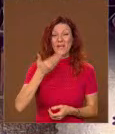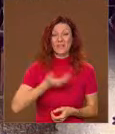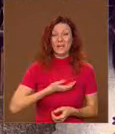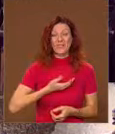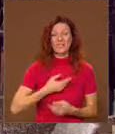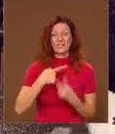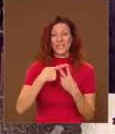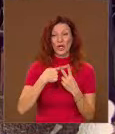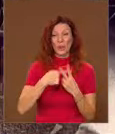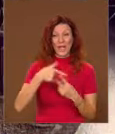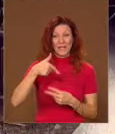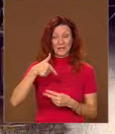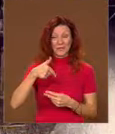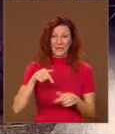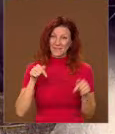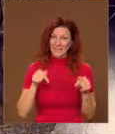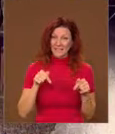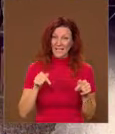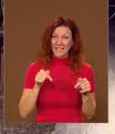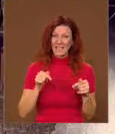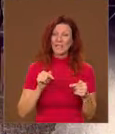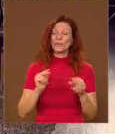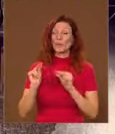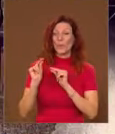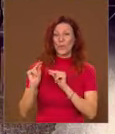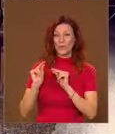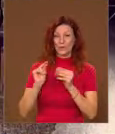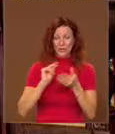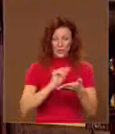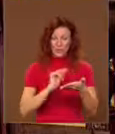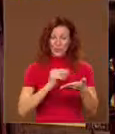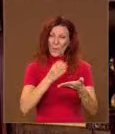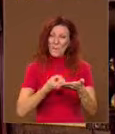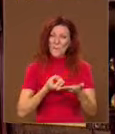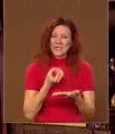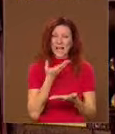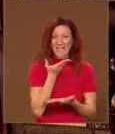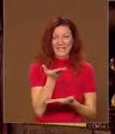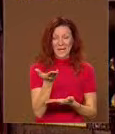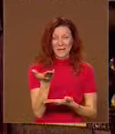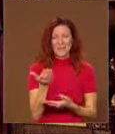за днешното евангелско учително послание.